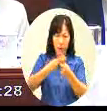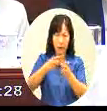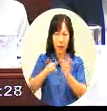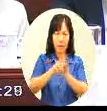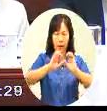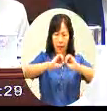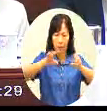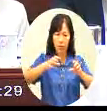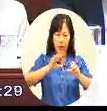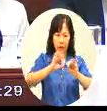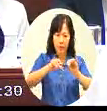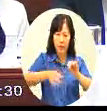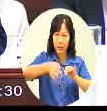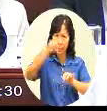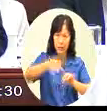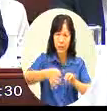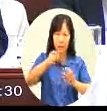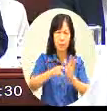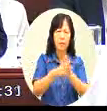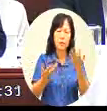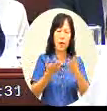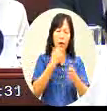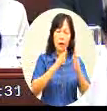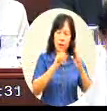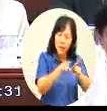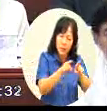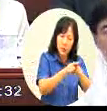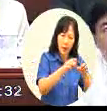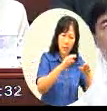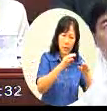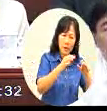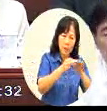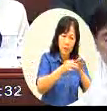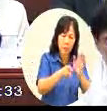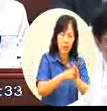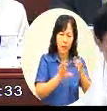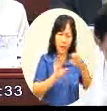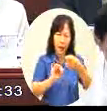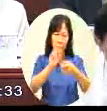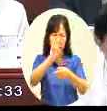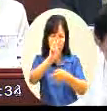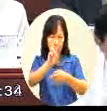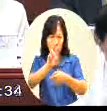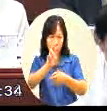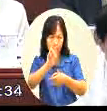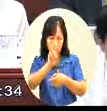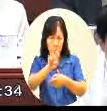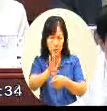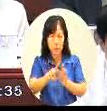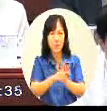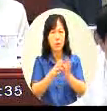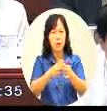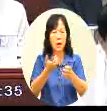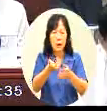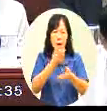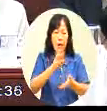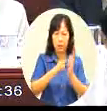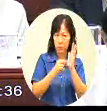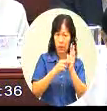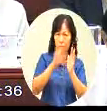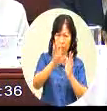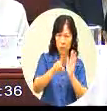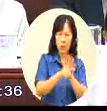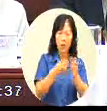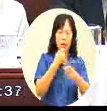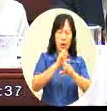的公告地价来看，是大概市价的24%了哈。那当然3年来，刚才萧议员所举的那个例子，因